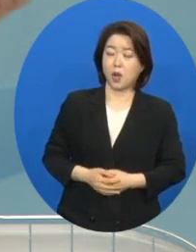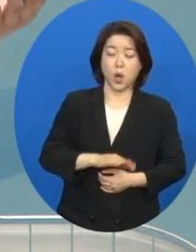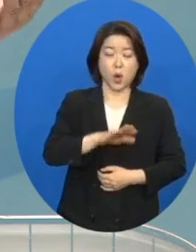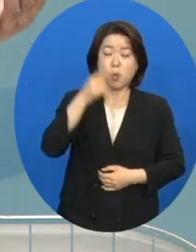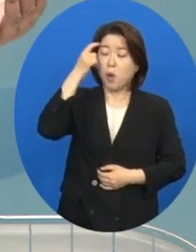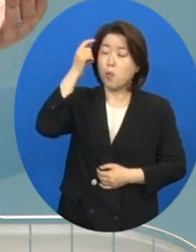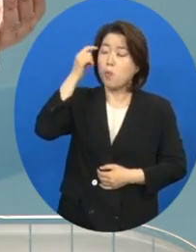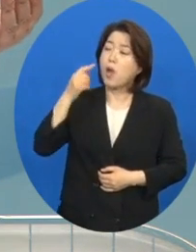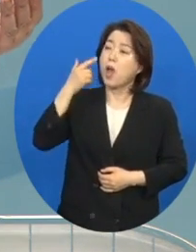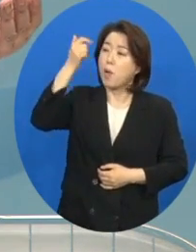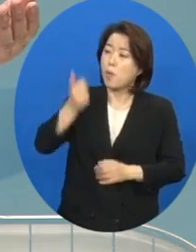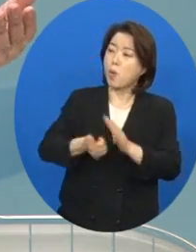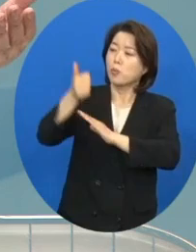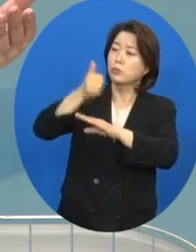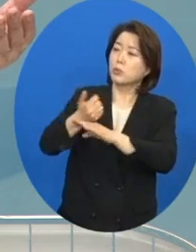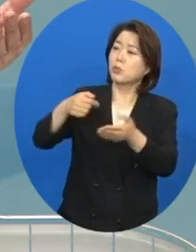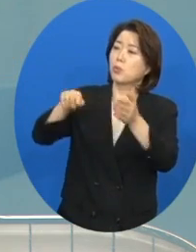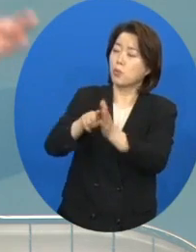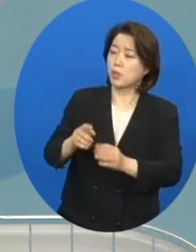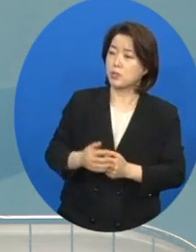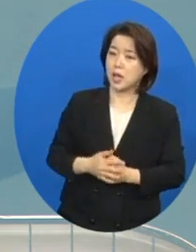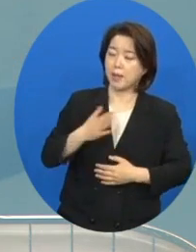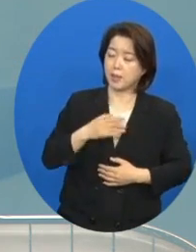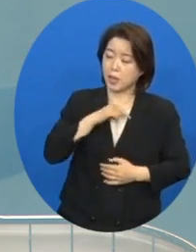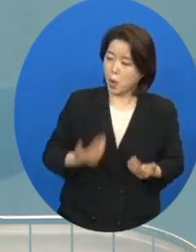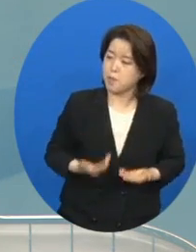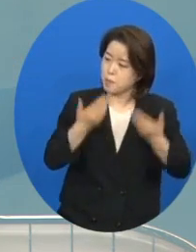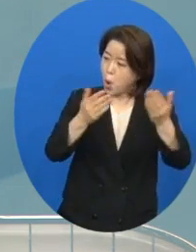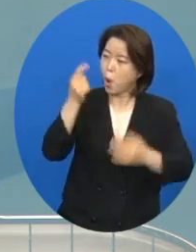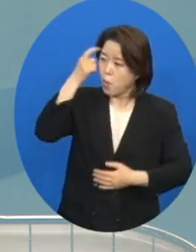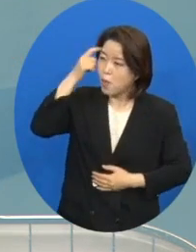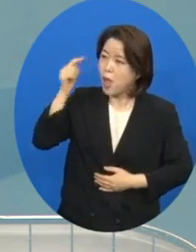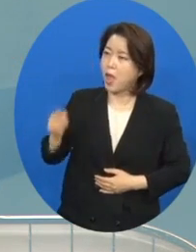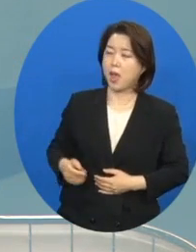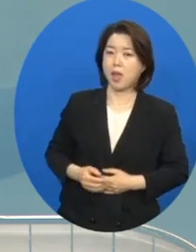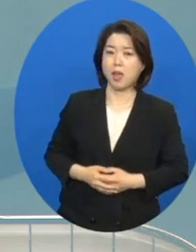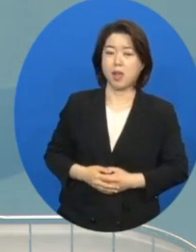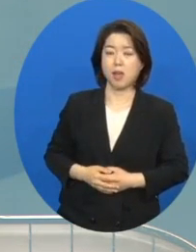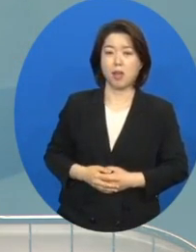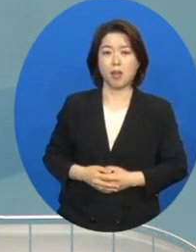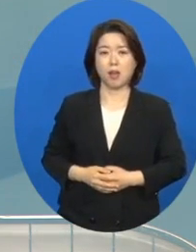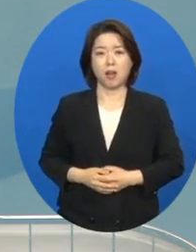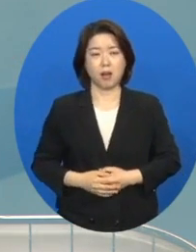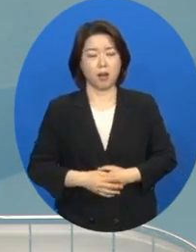우리가 왜 목사님의 성공을 위해서 희생해야 되는데요?